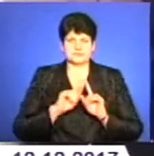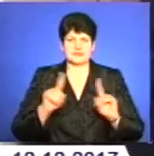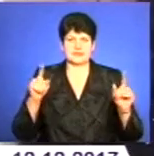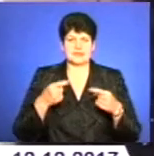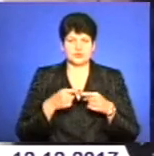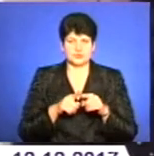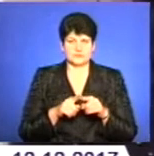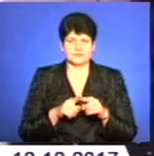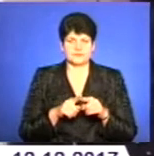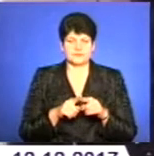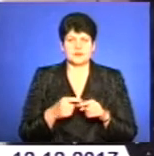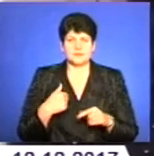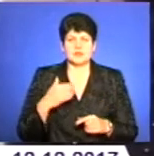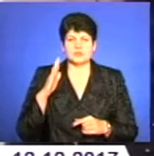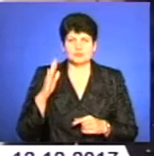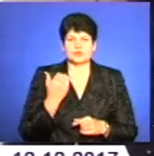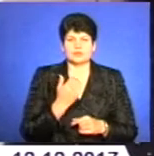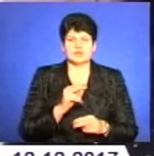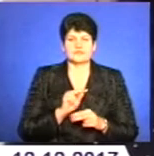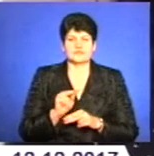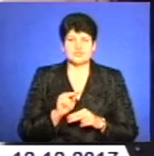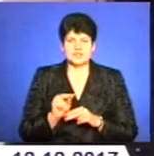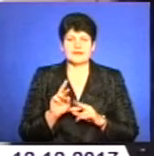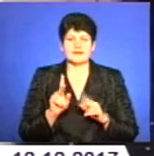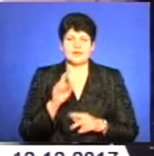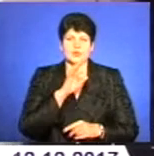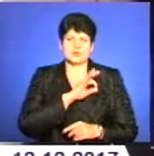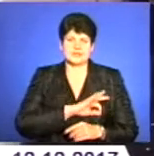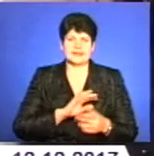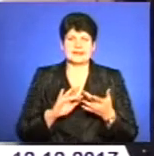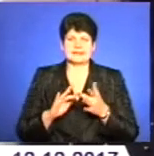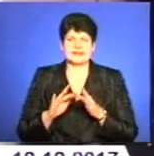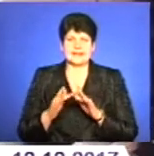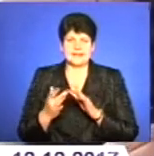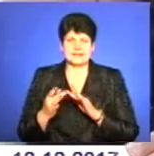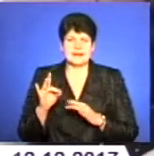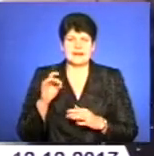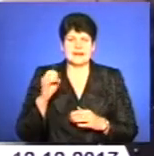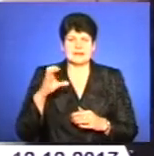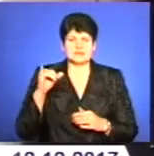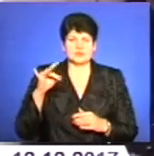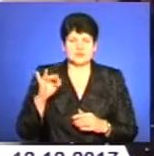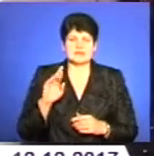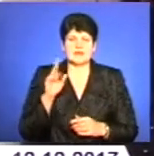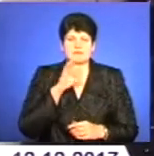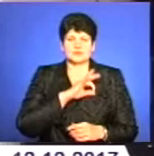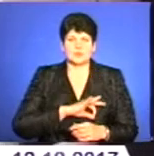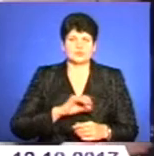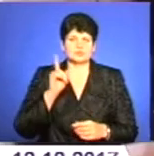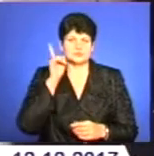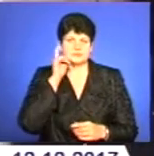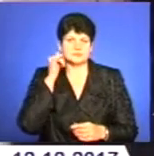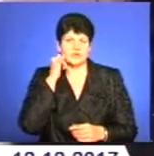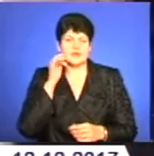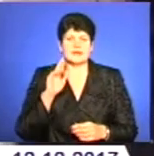Ми будемо їх учити, як користуватися інтернет-ресурсами, як використовувати мобільні додатки,